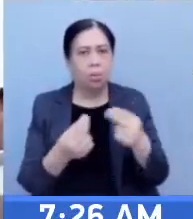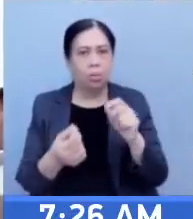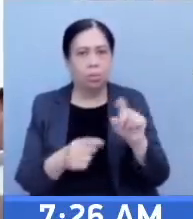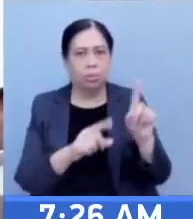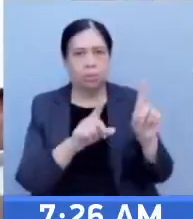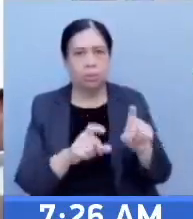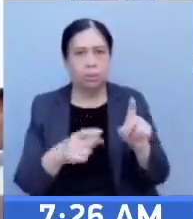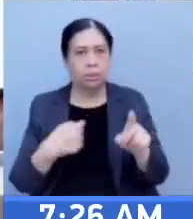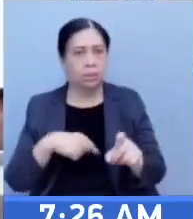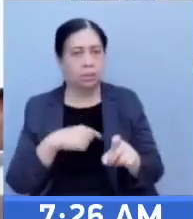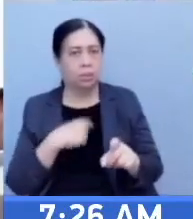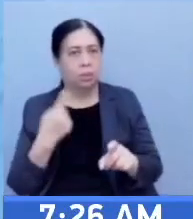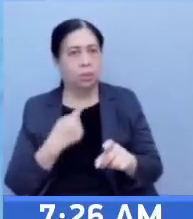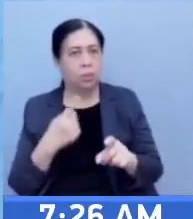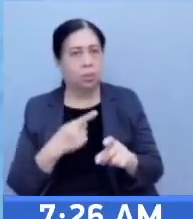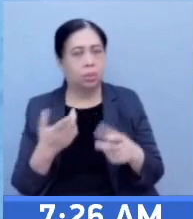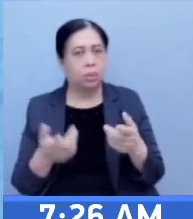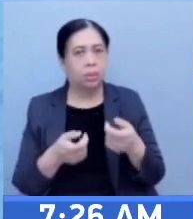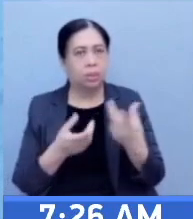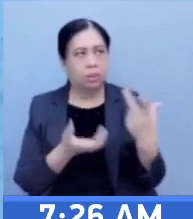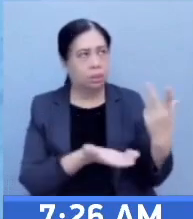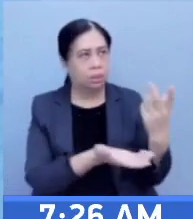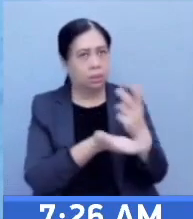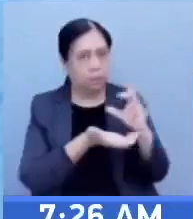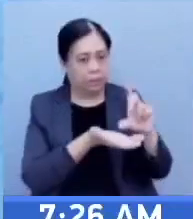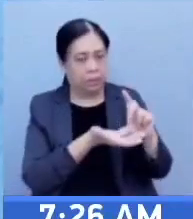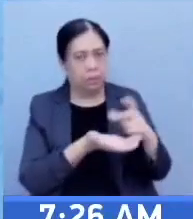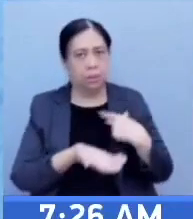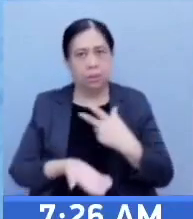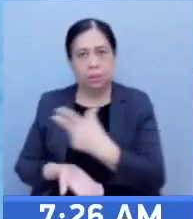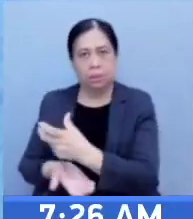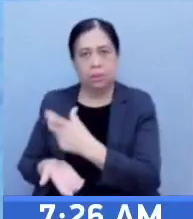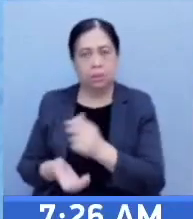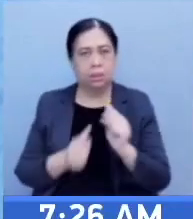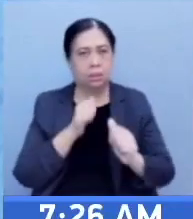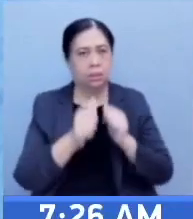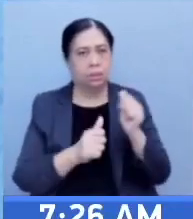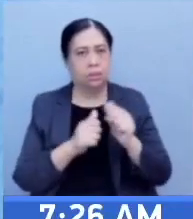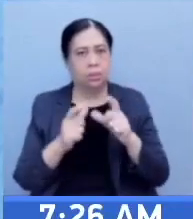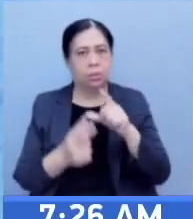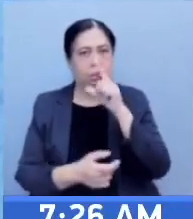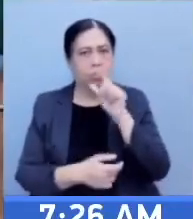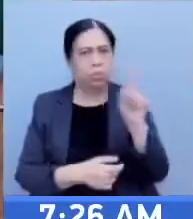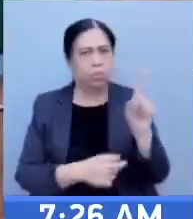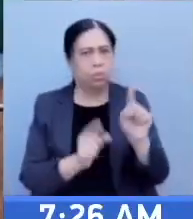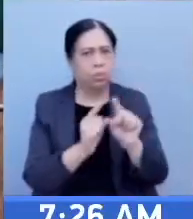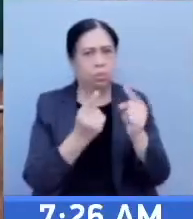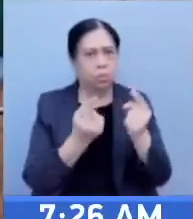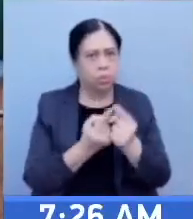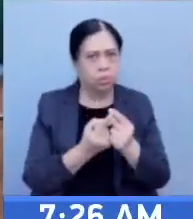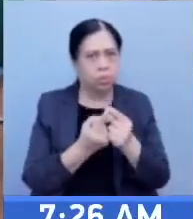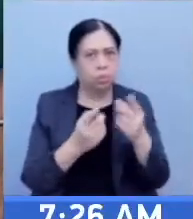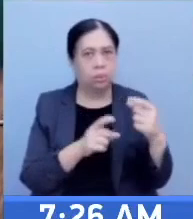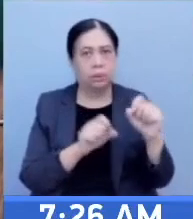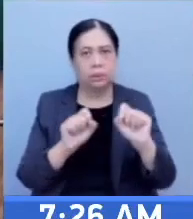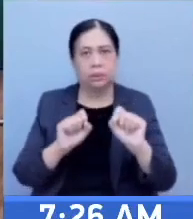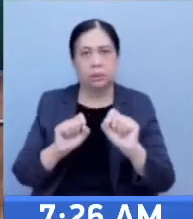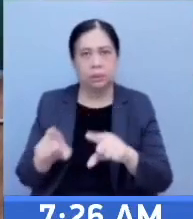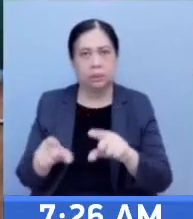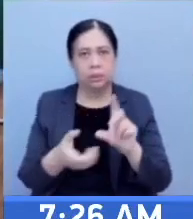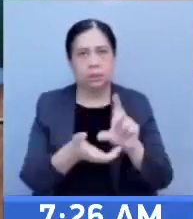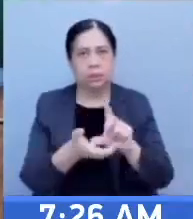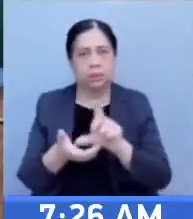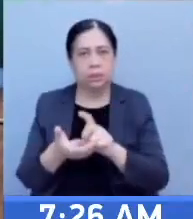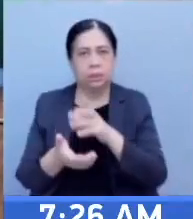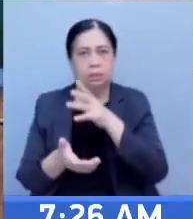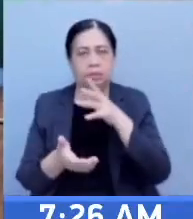yung nag-administer ng vaccine. Itinanggi rin ng kumpanya ang sumbong ng isang grupo na ibinenta umano ang bakuna sa farm owners. Ang